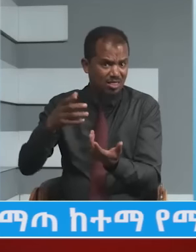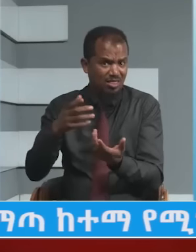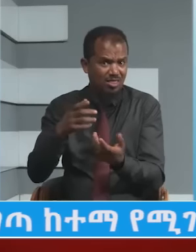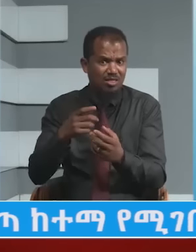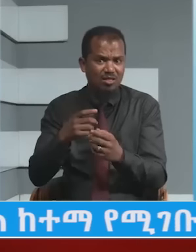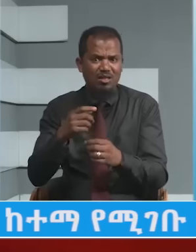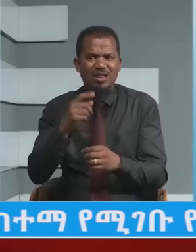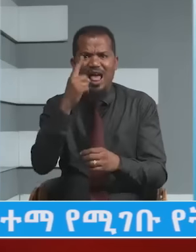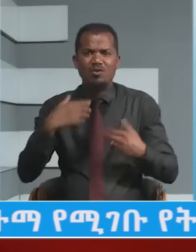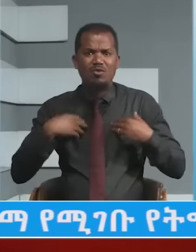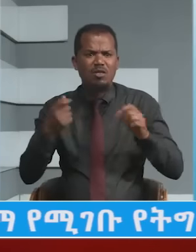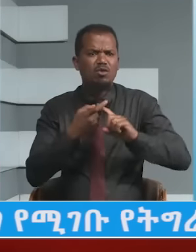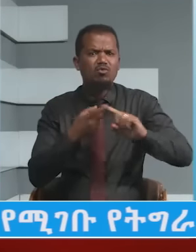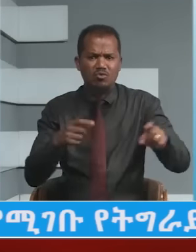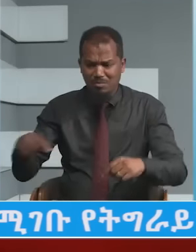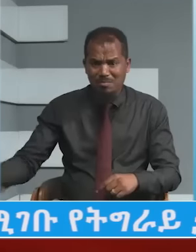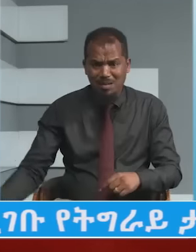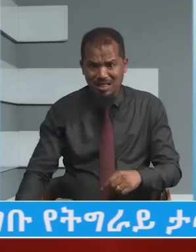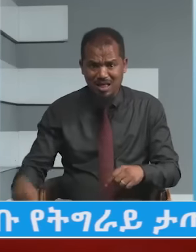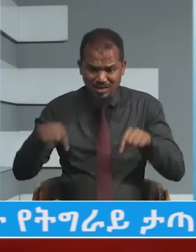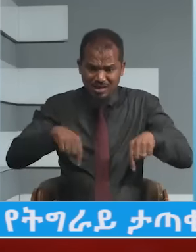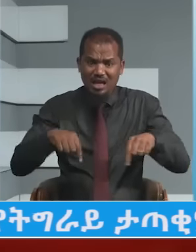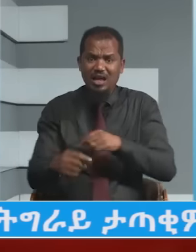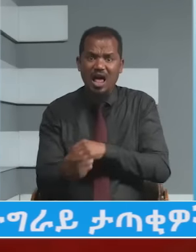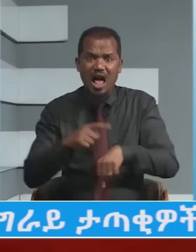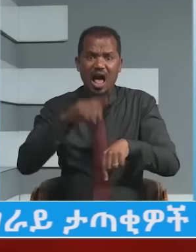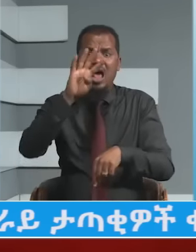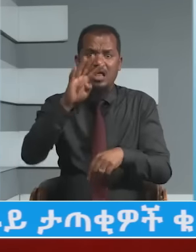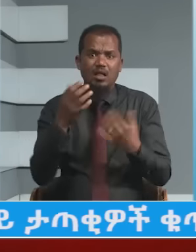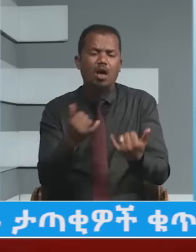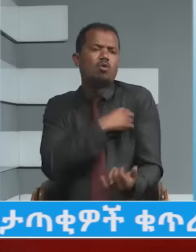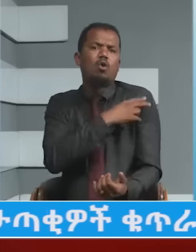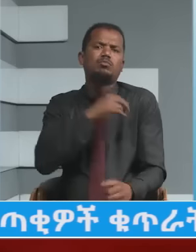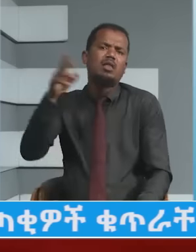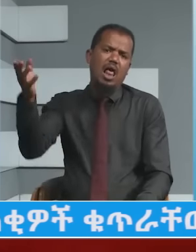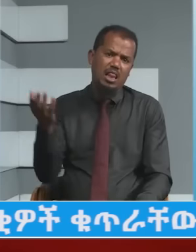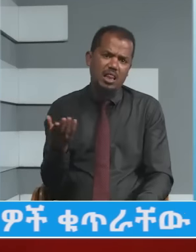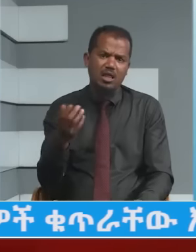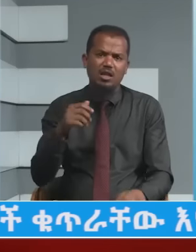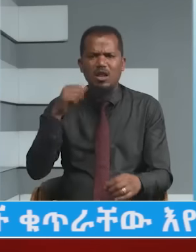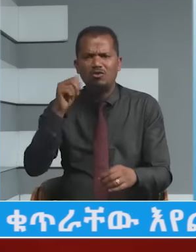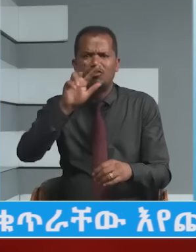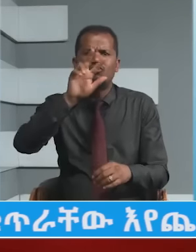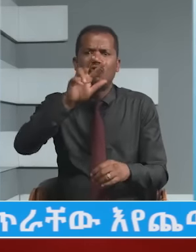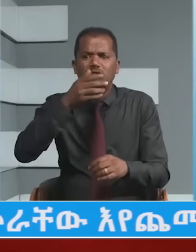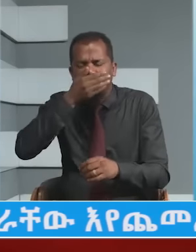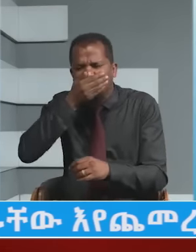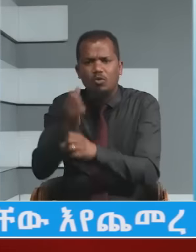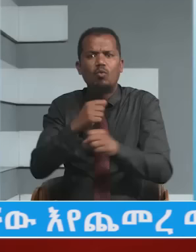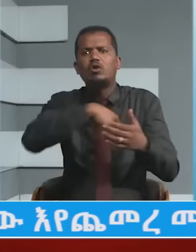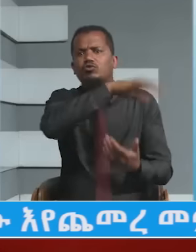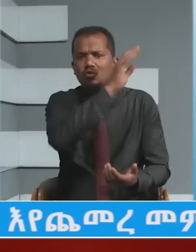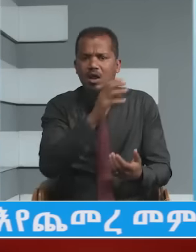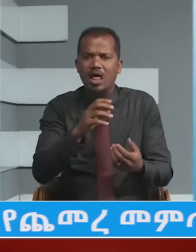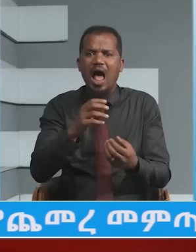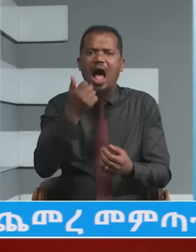ነው እየተኩሶ ለአንድ ወጣት እግሩ መታው ማለት ነው። ዛሬ ረሳለ 4 ሰዓት አካባቢ አሁን ሆስፒታል ላይ ነው የሚገኘው ልጁ። ሌሎች ደግሞ ሶስት አፍነዋል አሁን